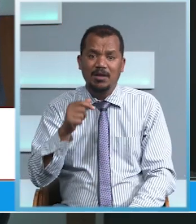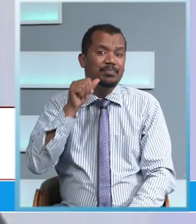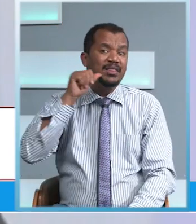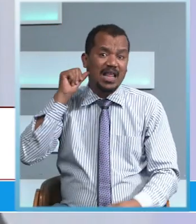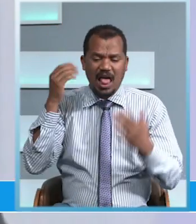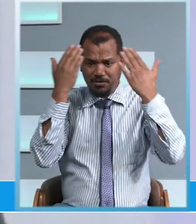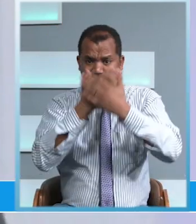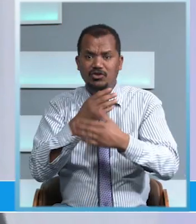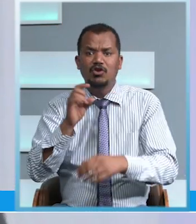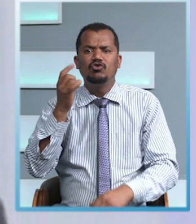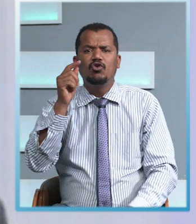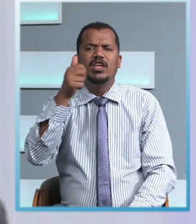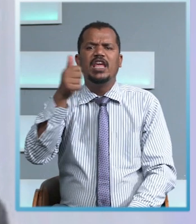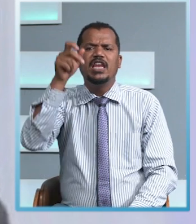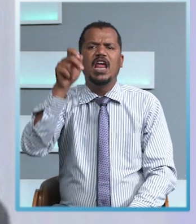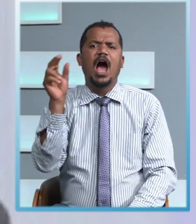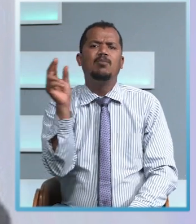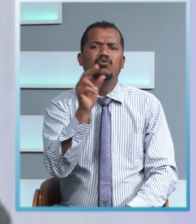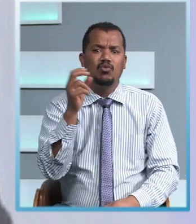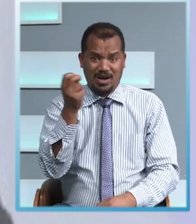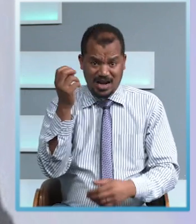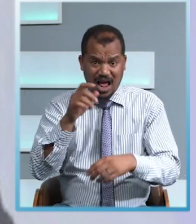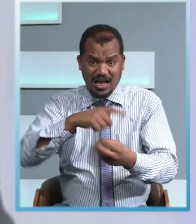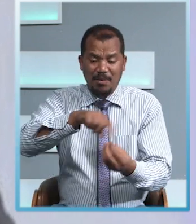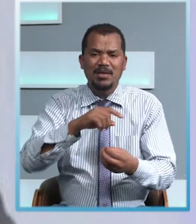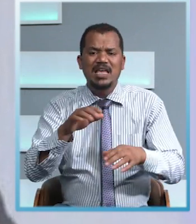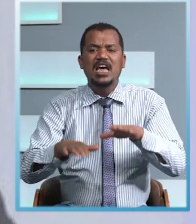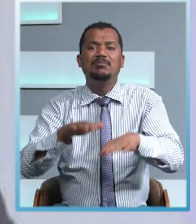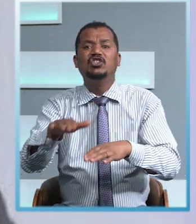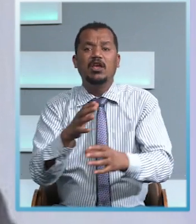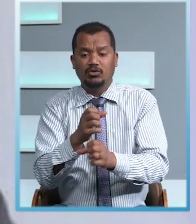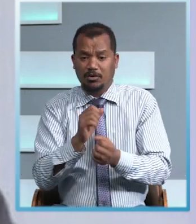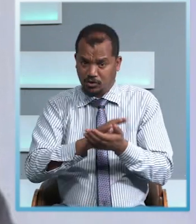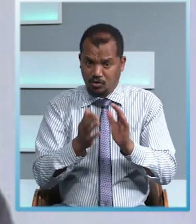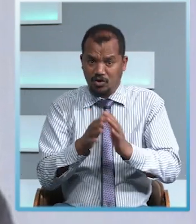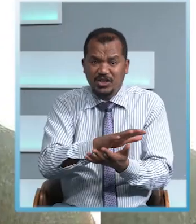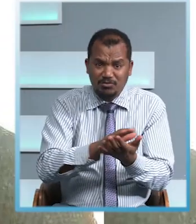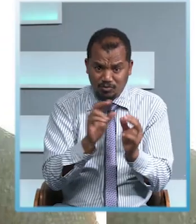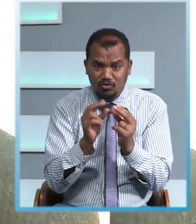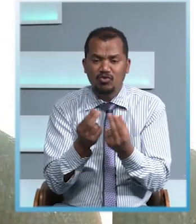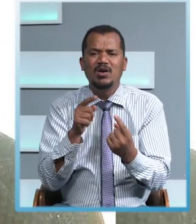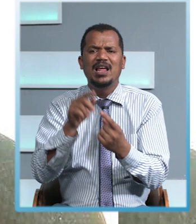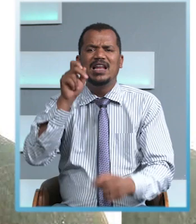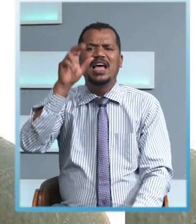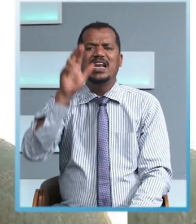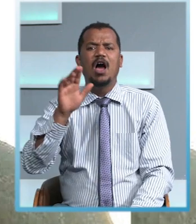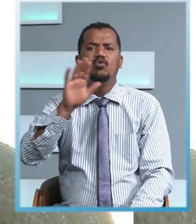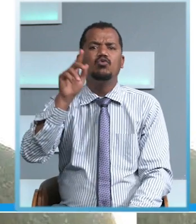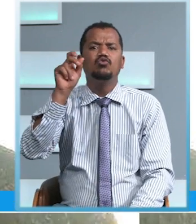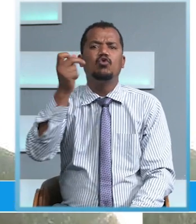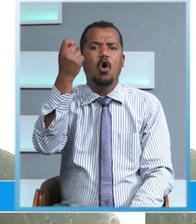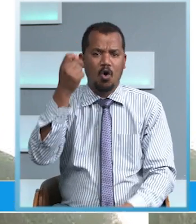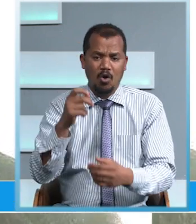ይገኛል ብለዋል ትላንት ምሽት በዞኑ ኢዳቡ አቦቴ ወረዳ ባለበት ቦታ እርምጃ የተወሰደበት የሽብር ቡድኑ ወደ ደራ ጉንዶ